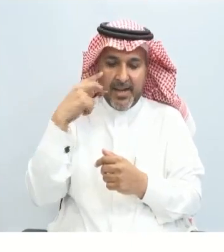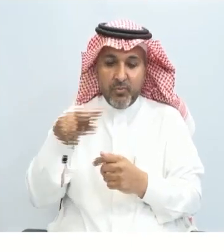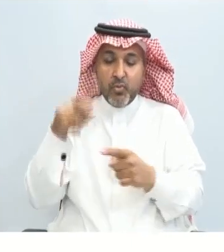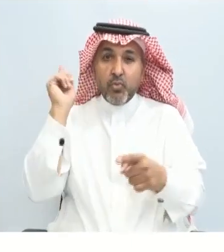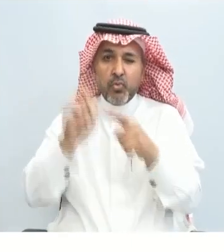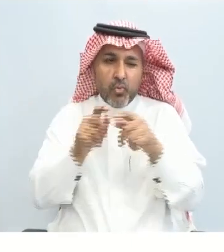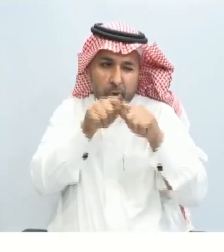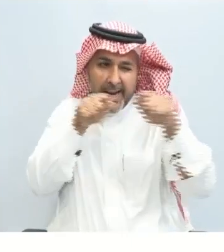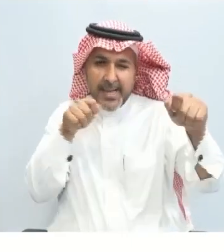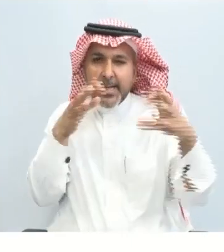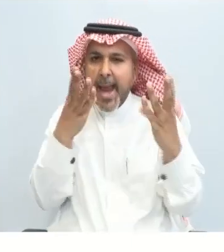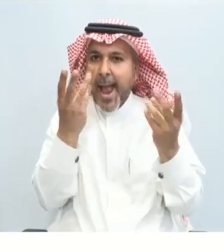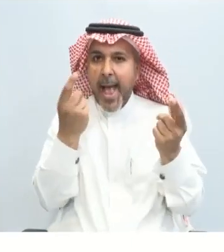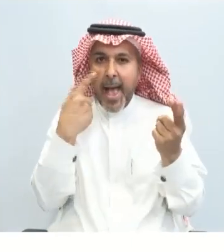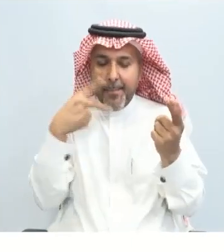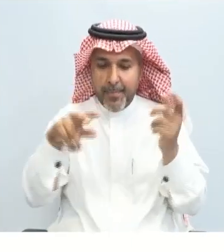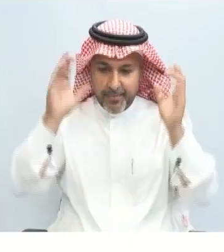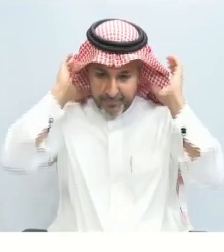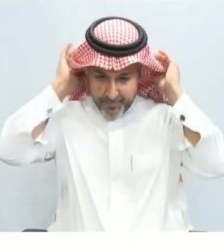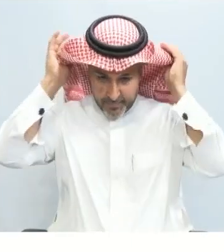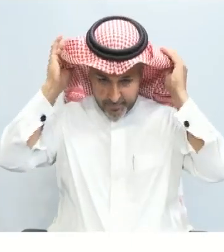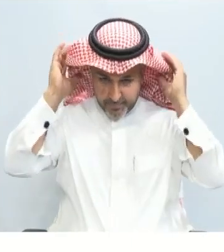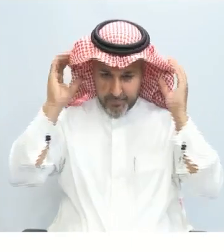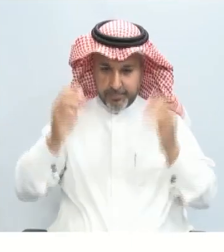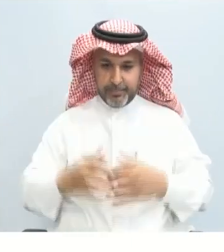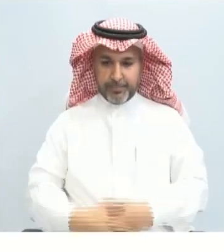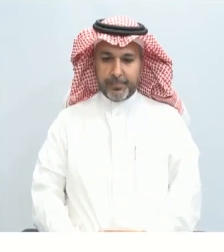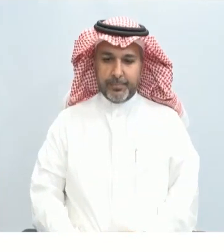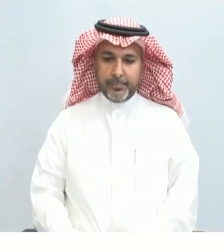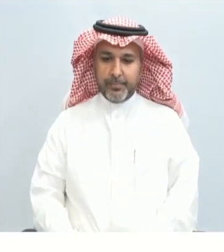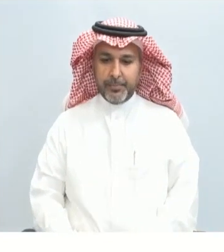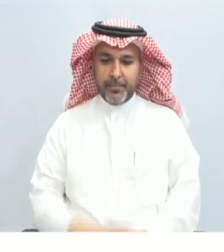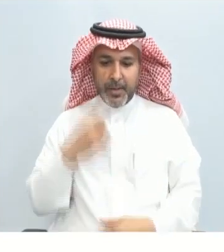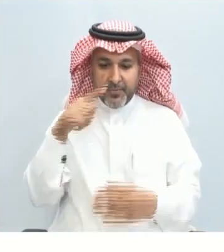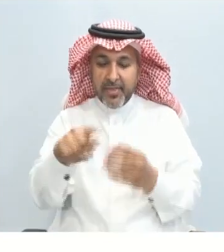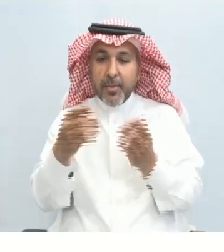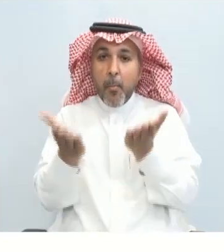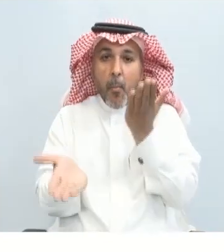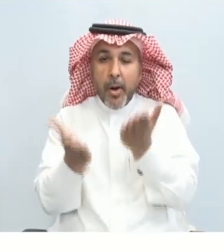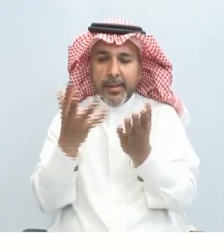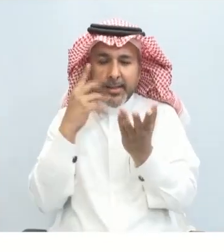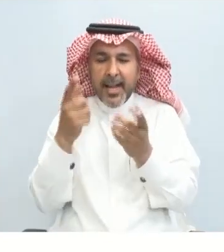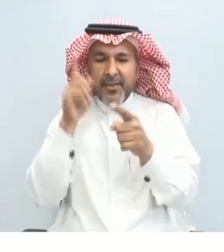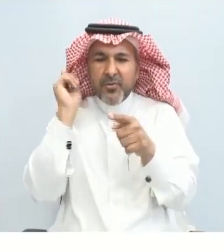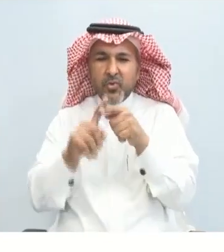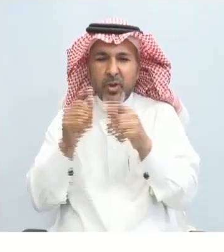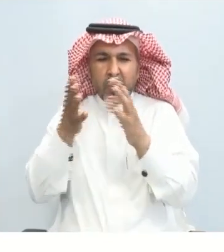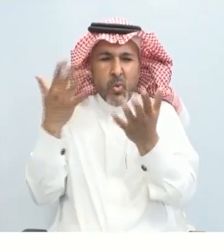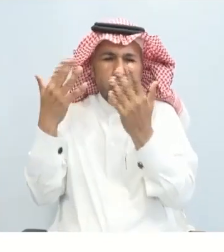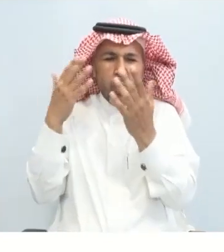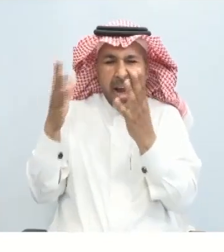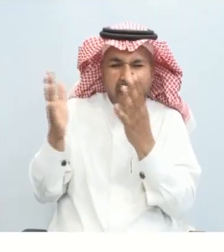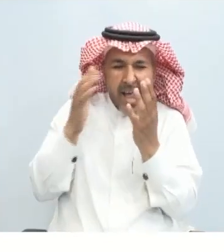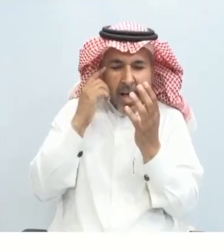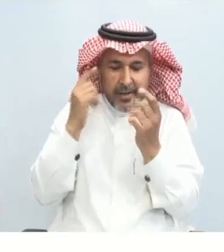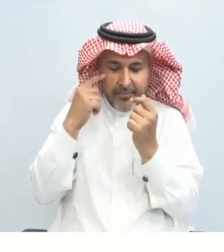الرياح المصاحبه للاعصار دبليو والتي تعطى بالمعادله هذه المعادله طبعا لاحظ فيها لوغاريتم اساسه